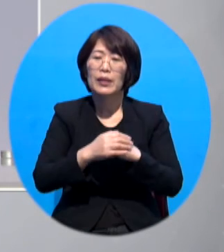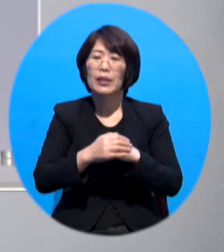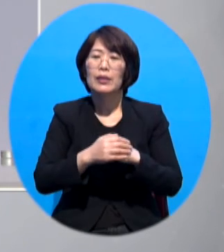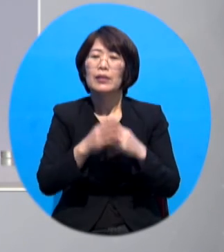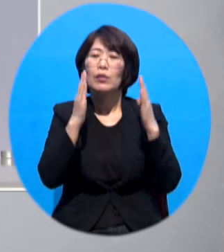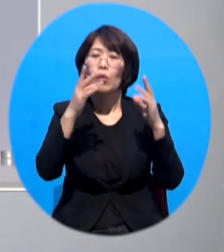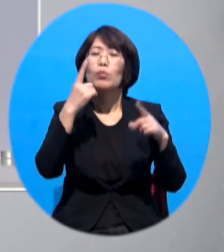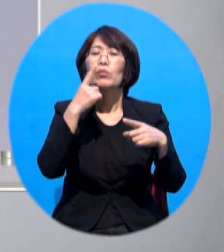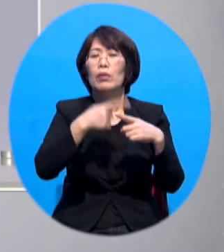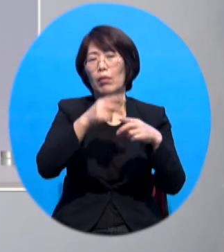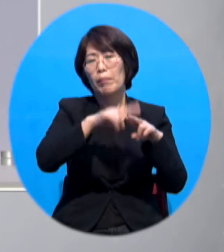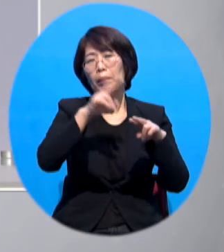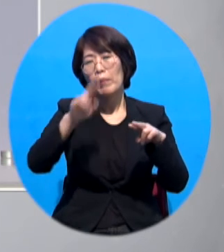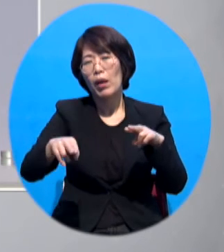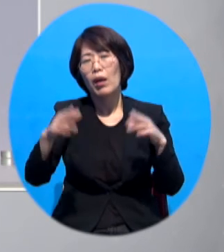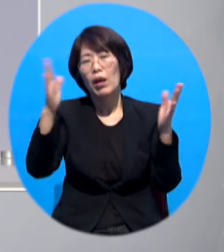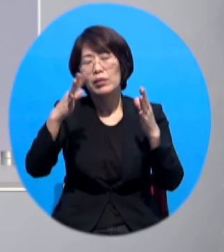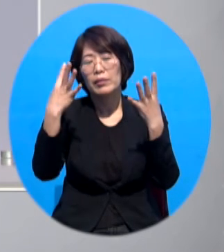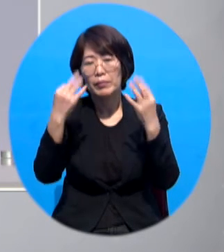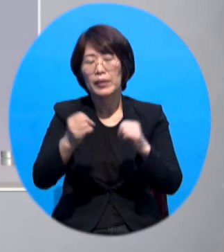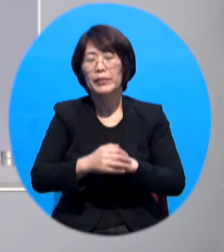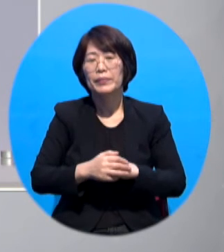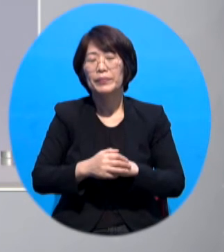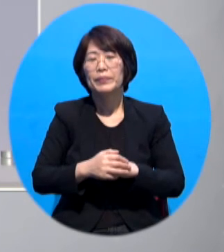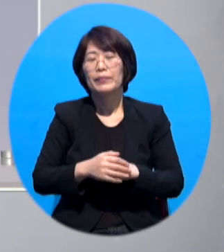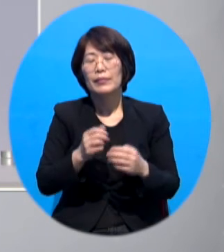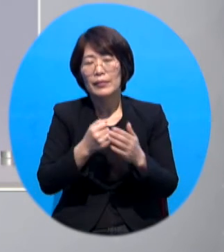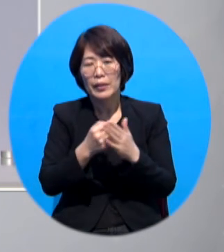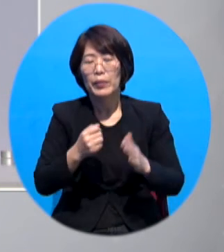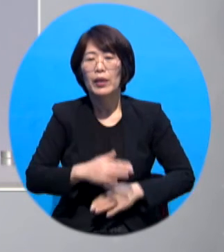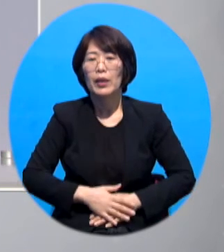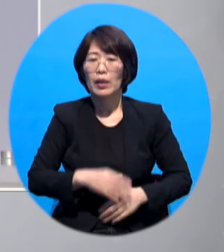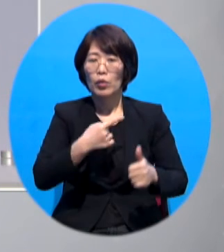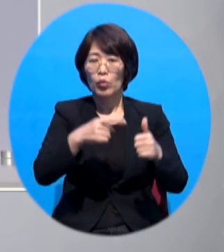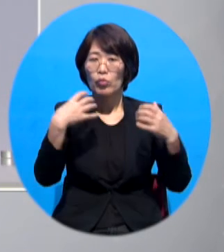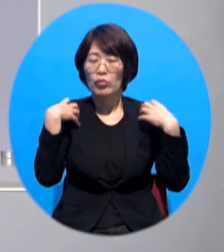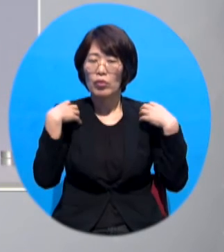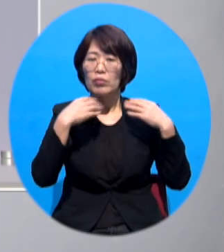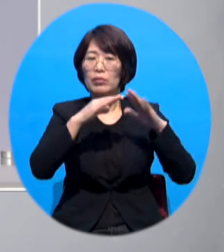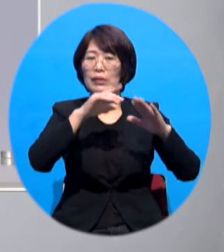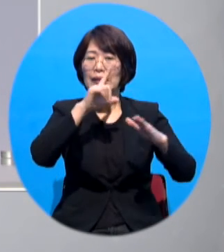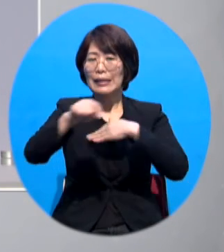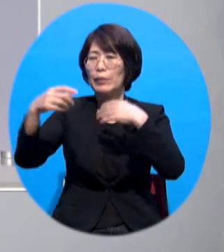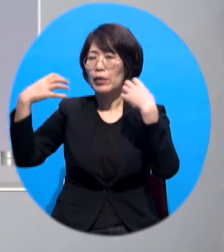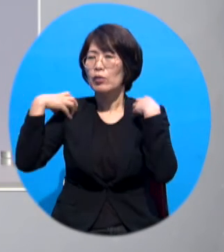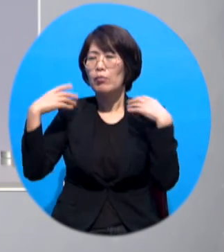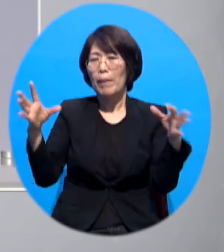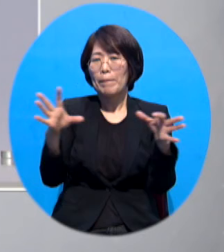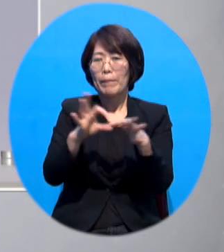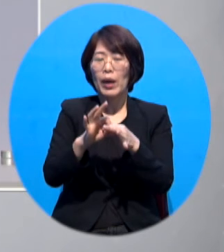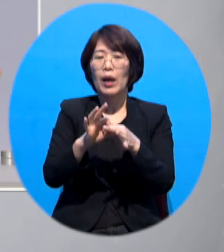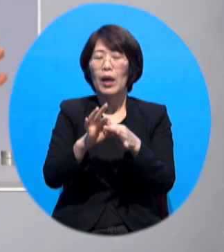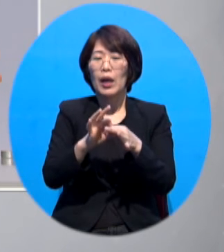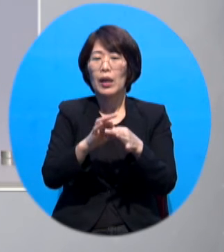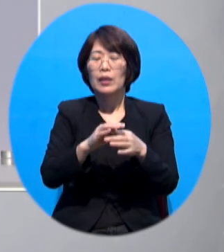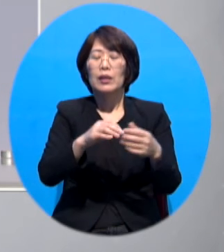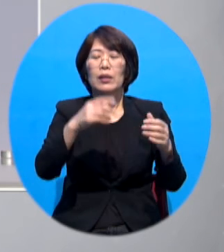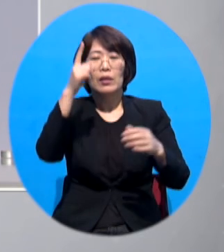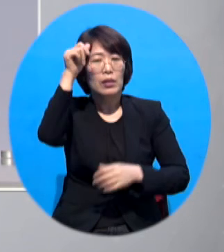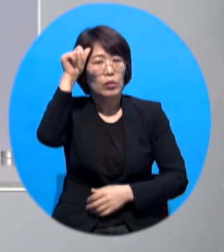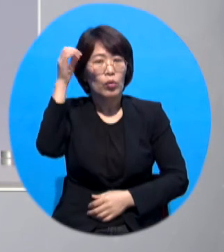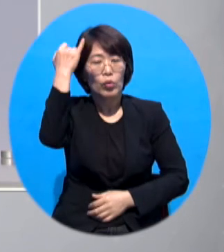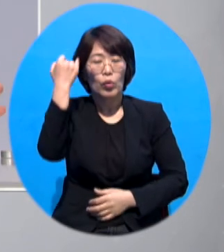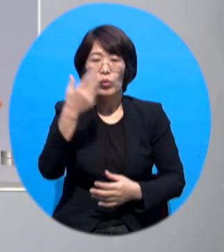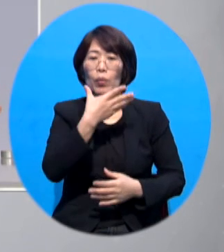학급을 그만둔 학생들이 많이 있습니다 그래서 저희들은 에 지사제 우 영계에서 정서는 복지 센터 라든지